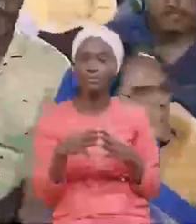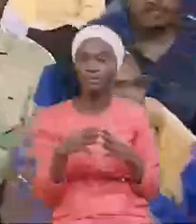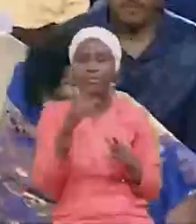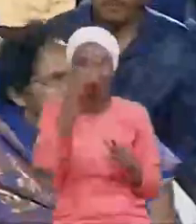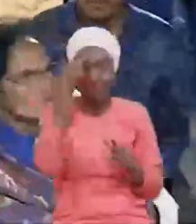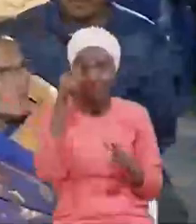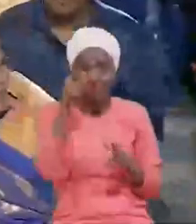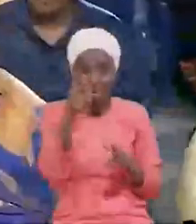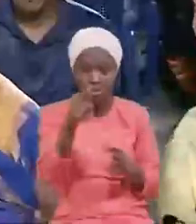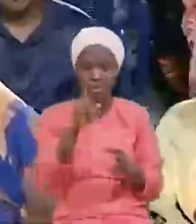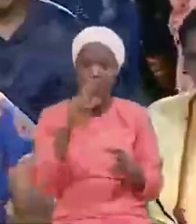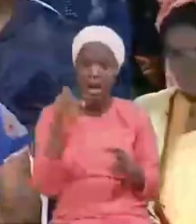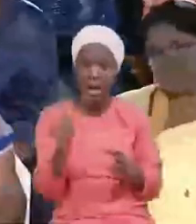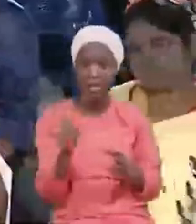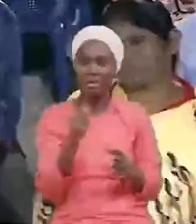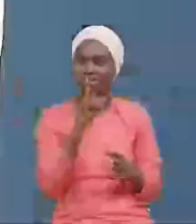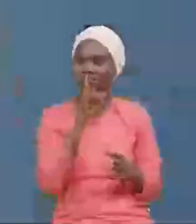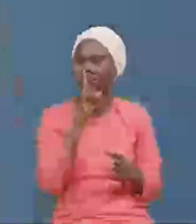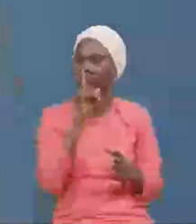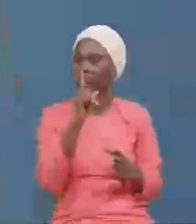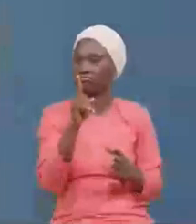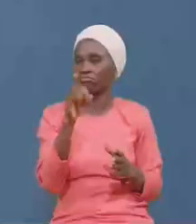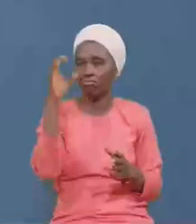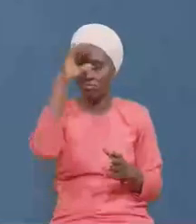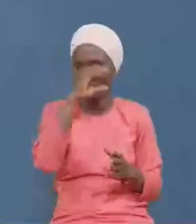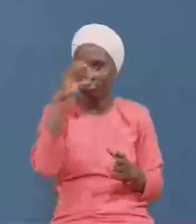Parce que vous êtes un chercheur sincère.